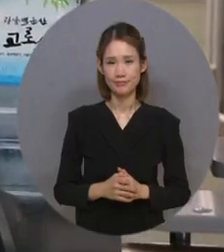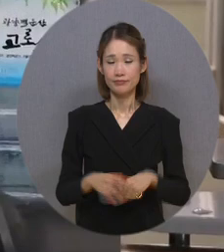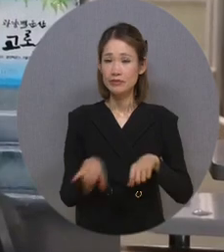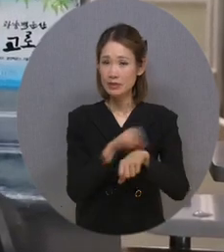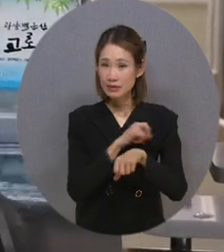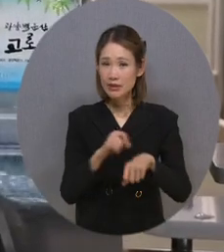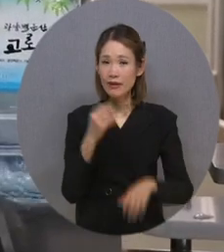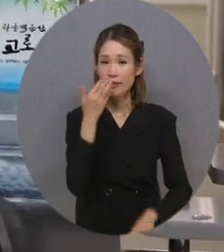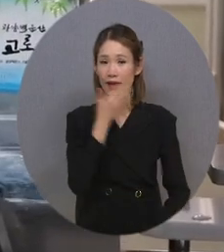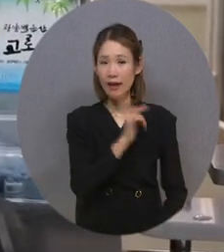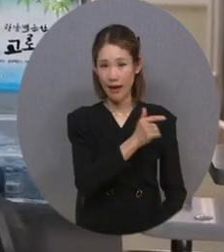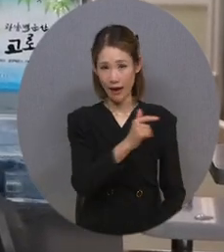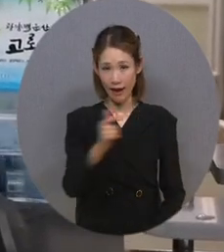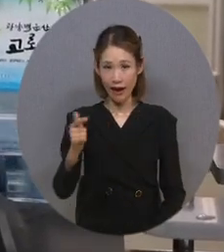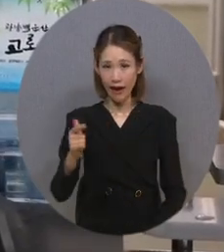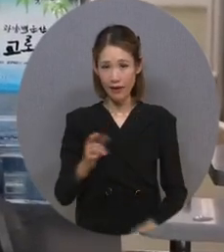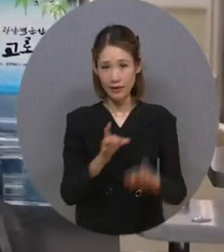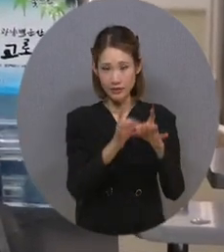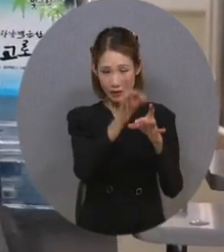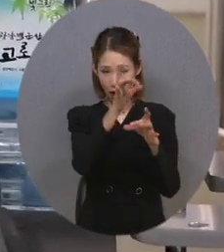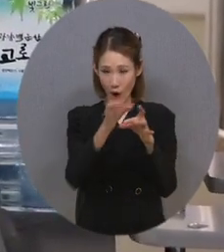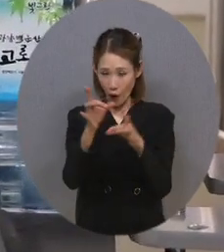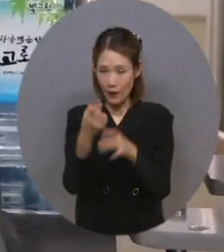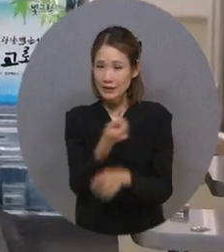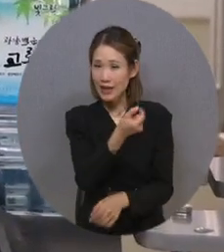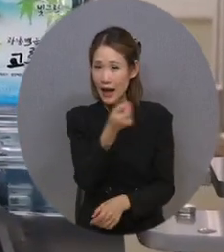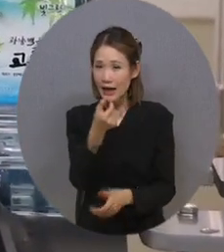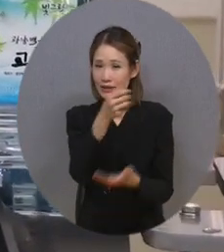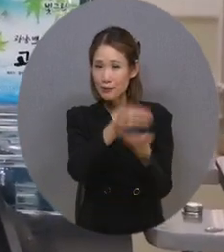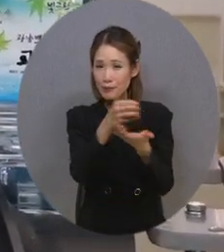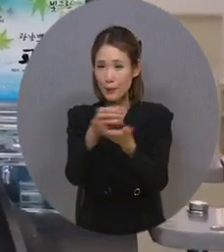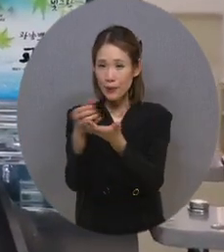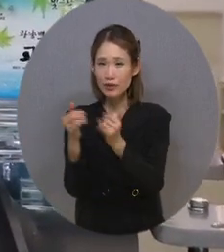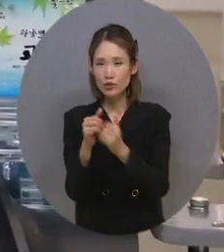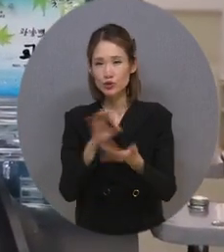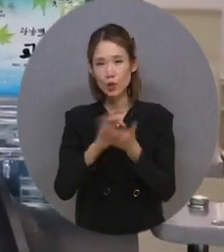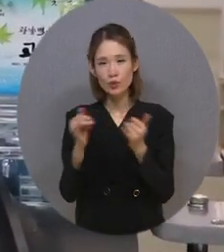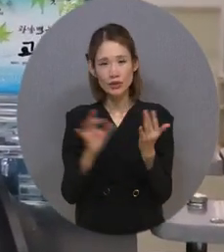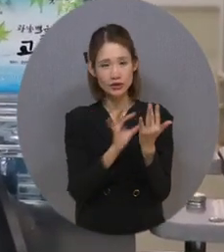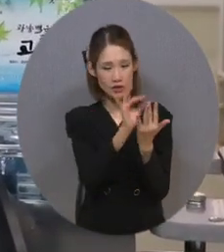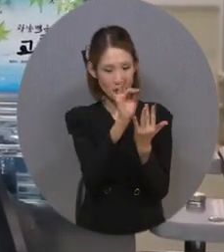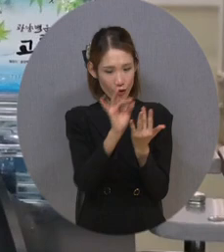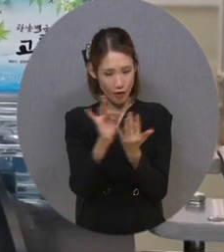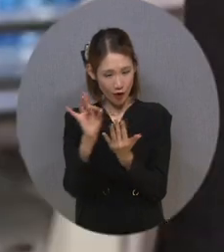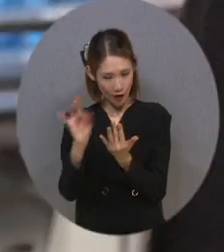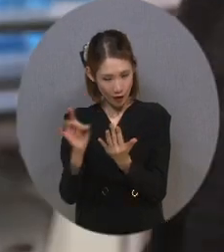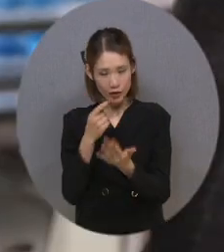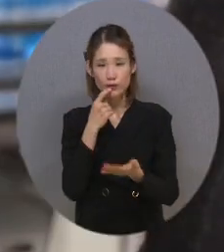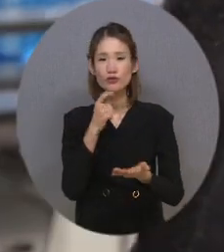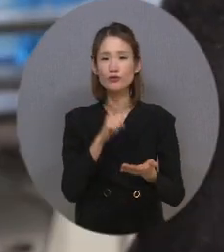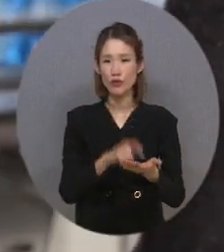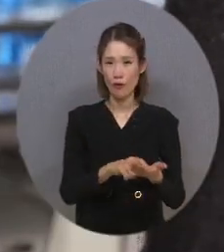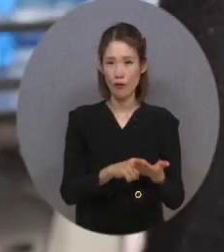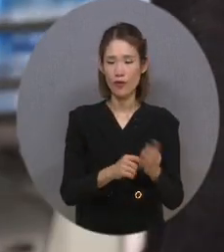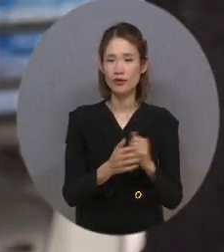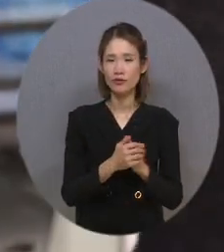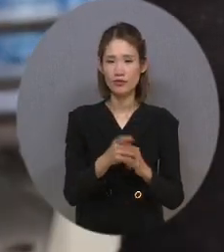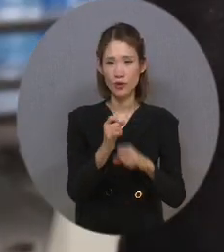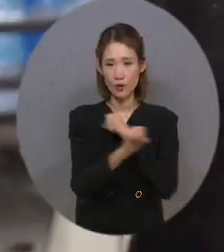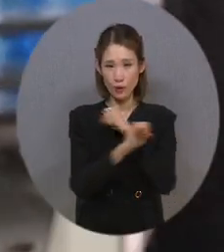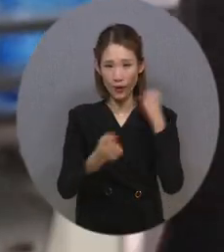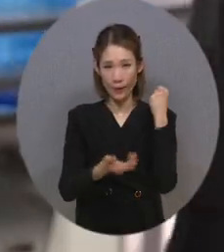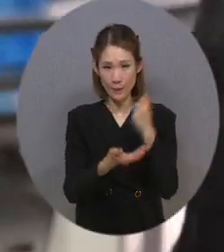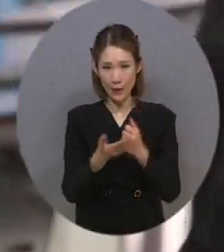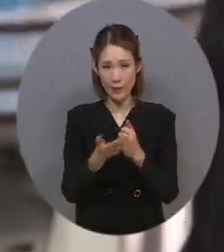특히 다양한 규격의 소포장 용기를 선보여 소비자들에게 선택의 폭을 넓혔으며 농가별 채취량에